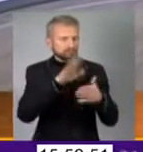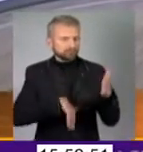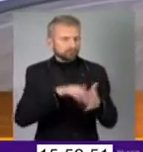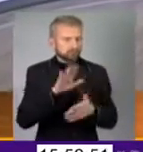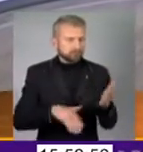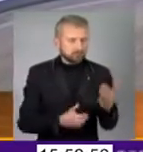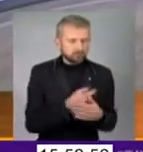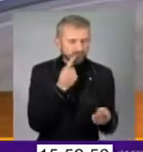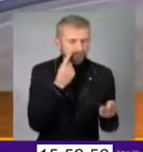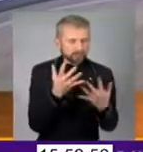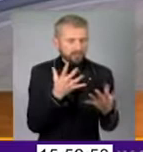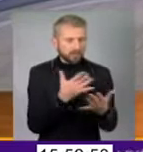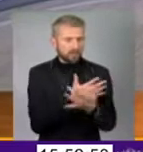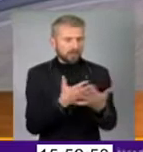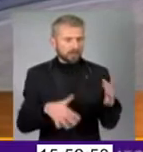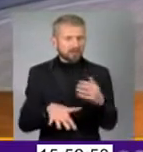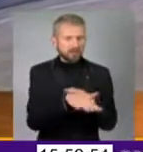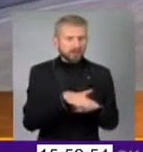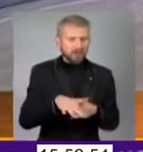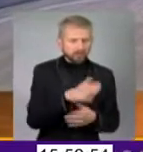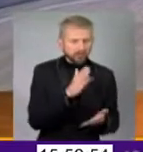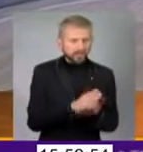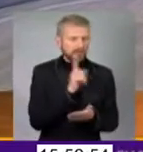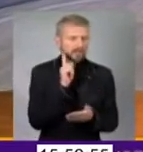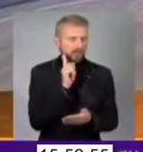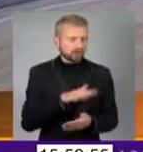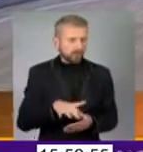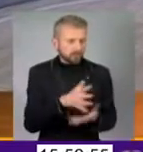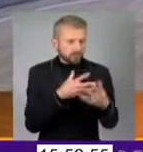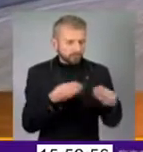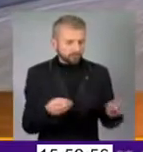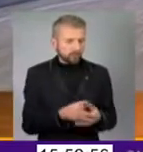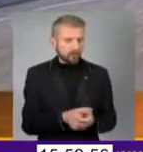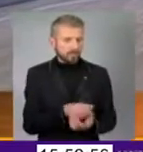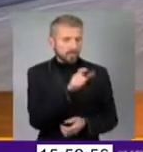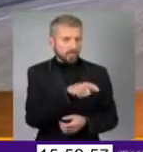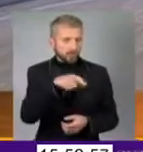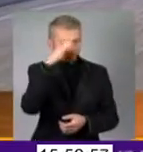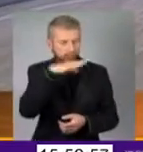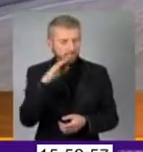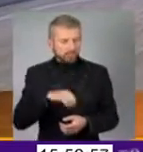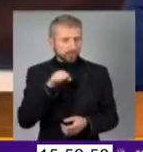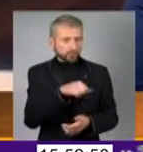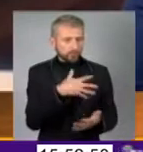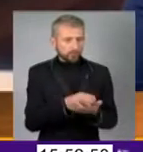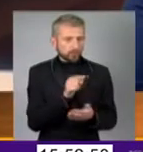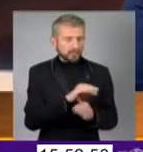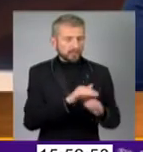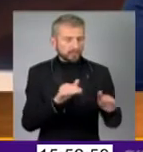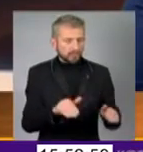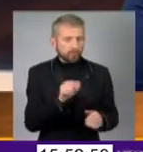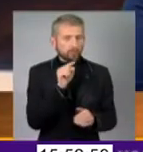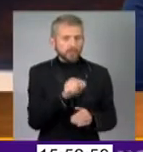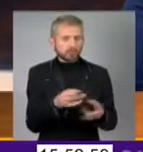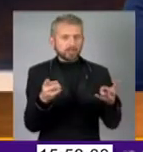зеленими зонами на весну. І, відповідно, люди, ну, скажімо так, батьки ведуть туди своїх дітей. Вони потребують